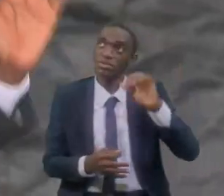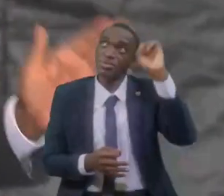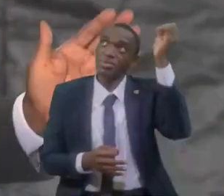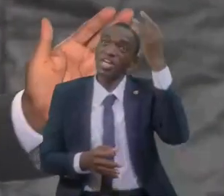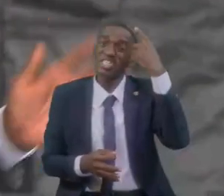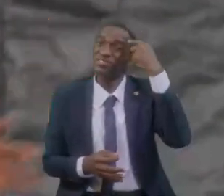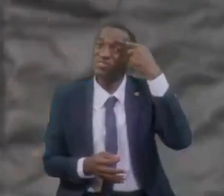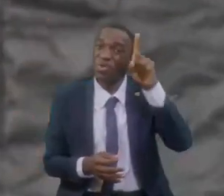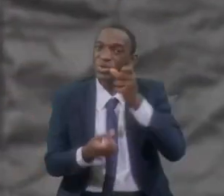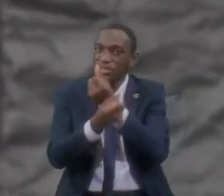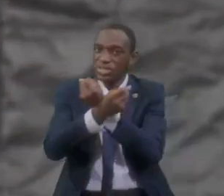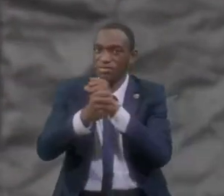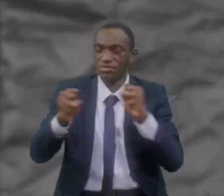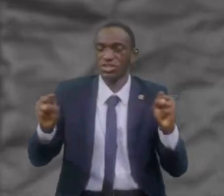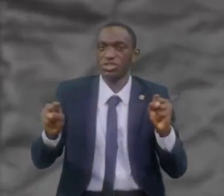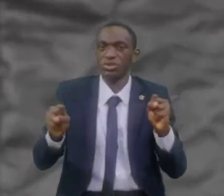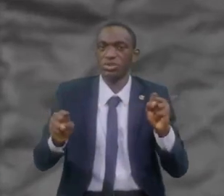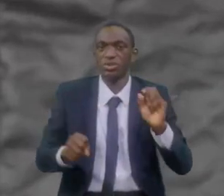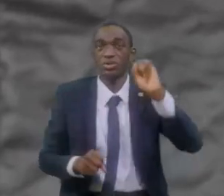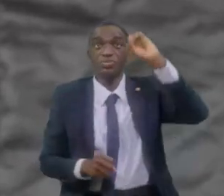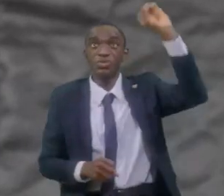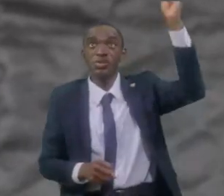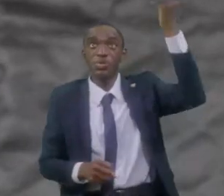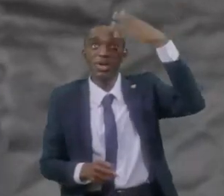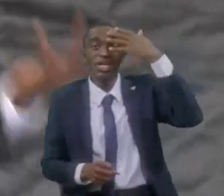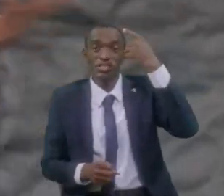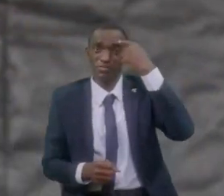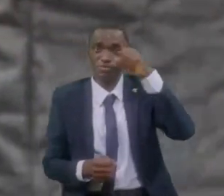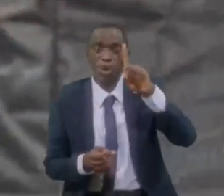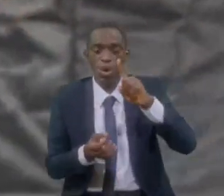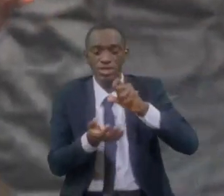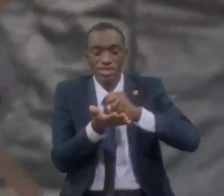l'abondance de la grâce pour la sanctification,